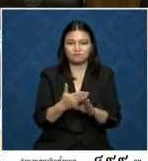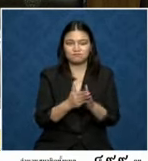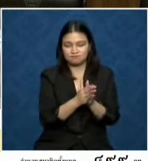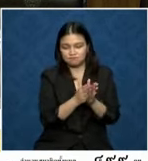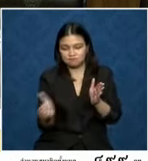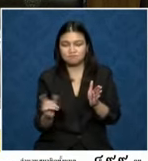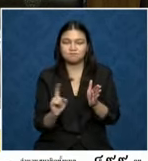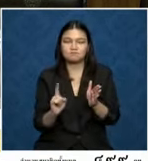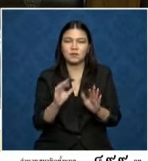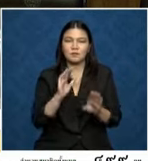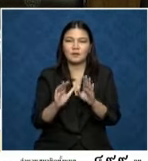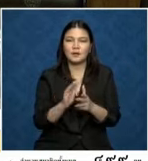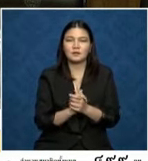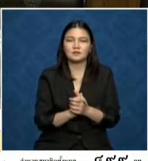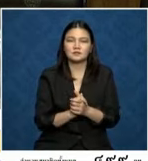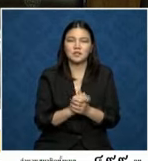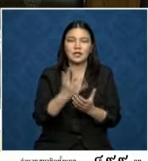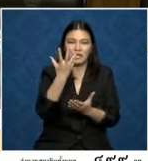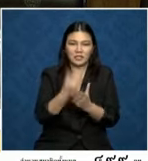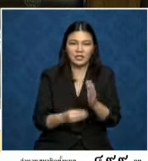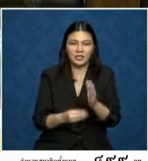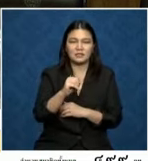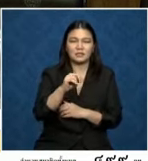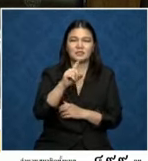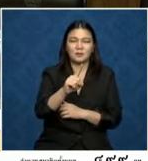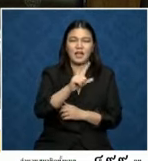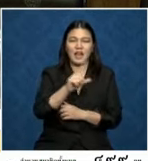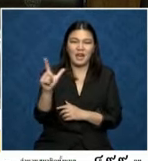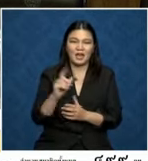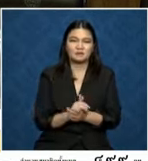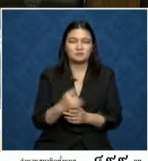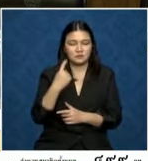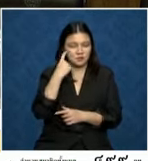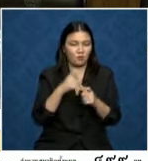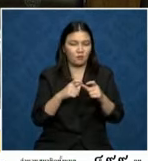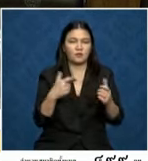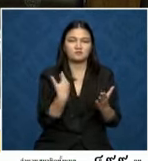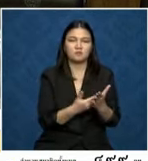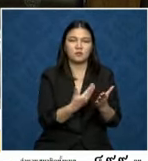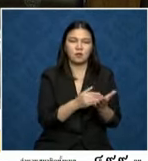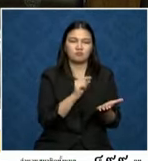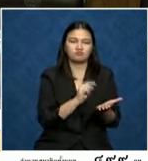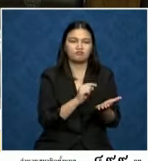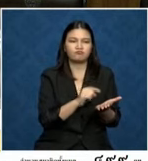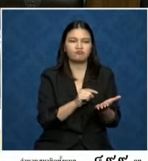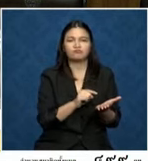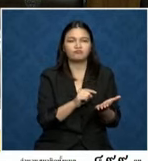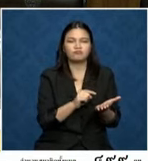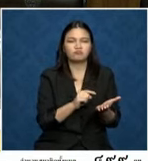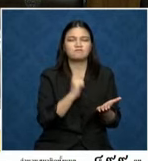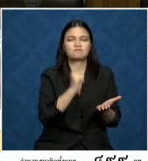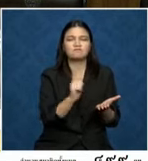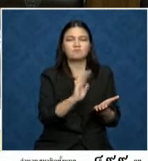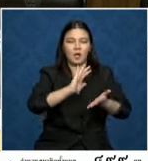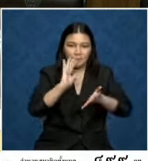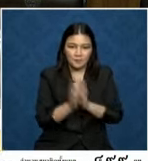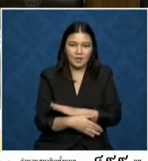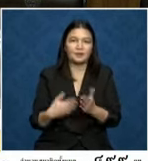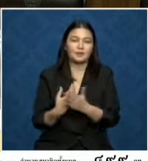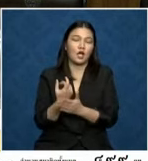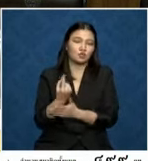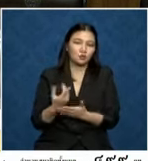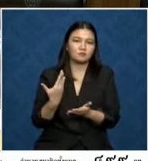าเหลือแค่ประมาณแค่41ล้านฉบับเพราะฉะนั้นการที่มีการชำระเงินในส่วนอื่นๆเนี่ยสามารถดำเนินการได้นอกเหนือจากนั้นครับ